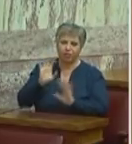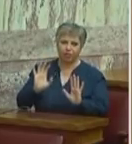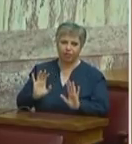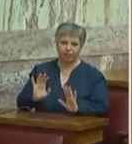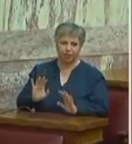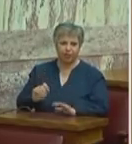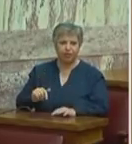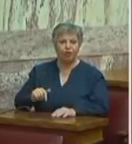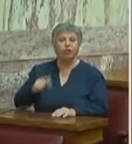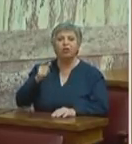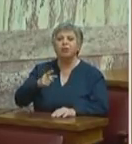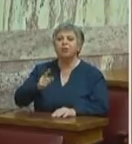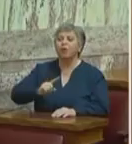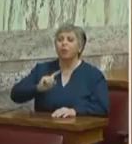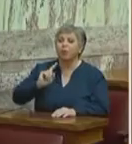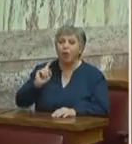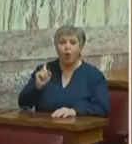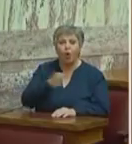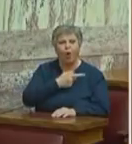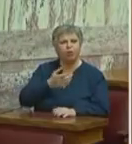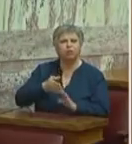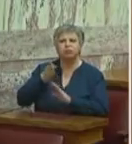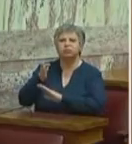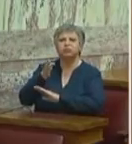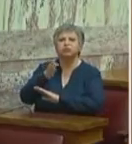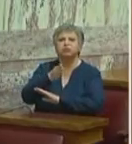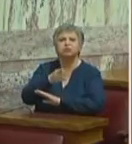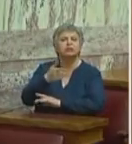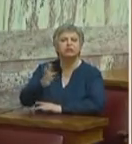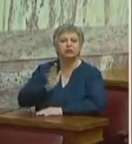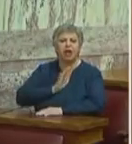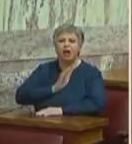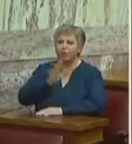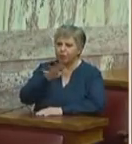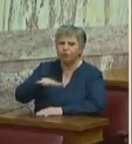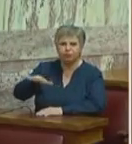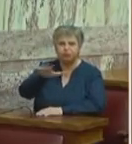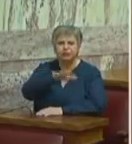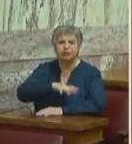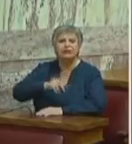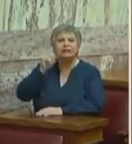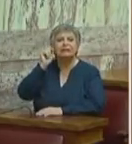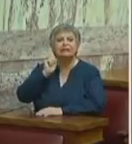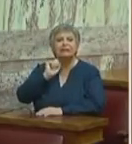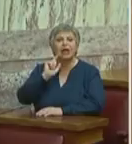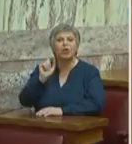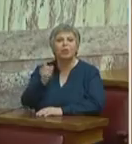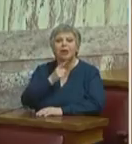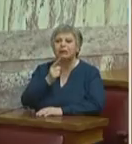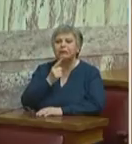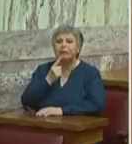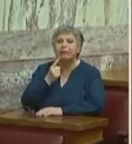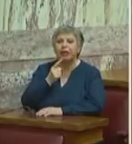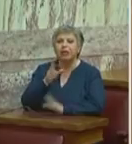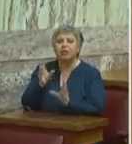κυκλοφορούμε με τον κόσμο και ακούμε και ο κόσμος έξω γνωρίζουμε τι λέει για την υπόθεση της Νοβάρτης.